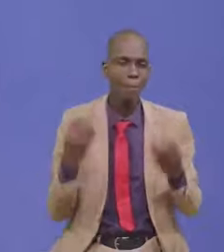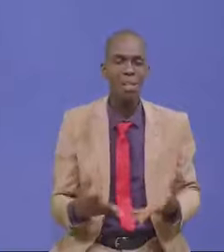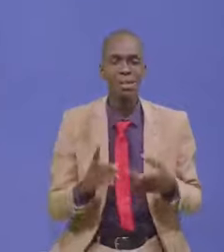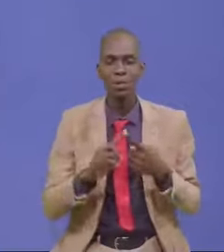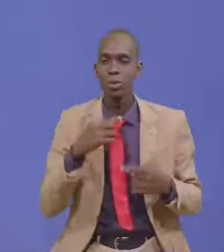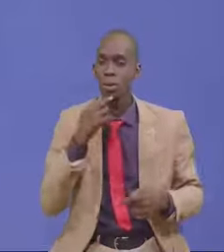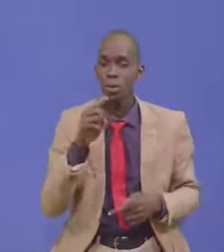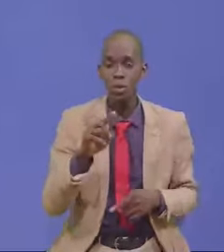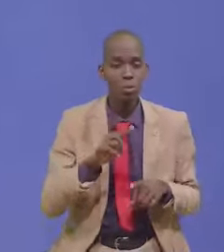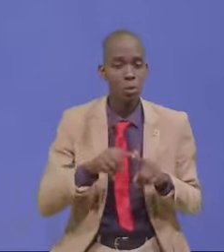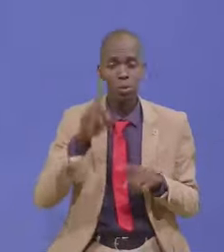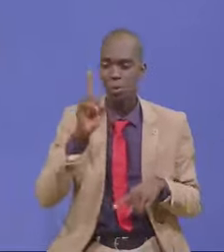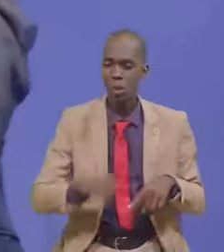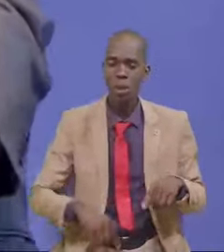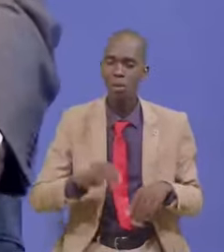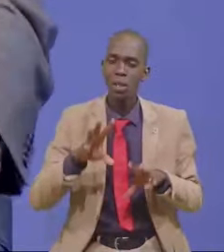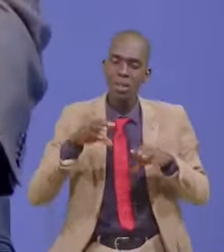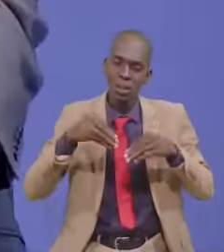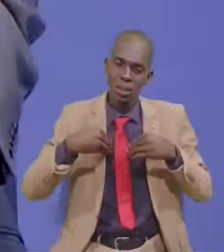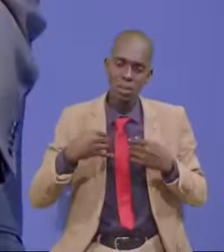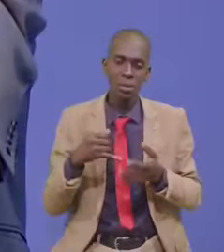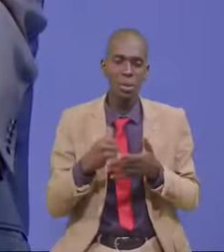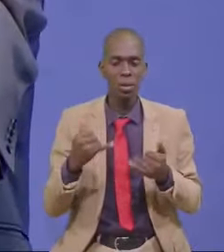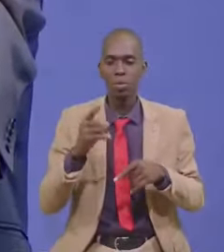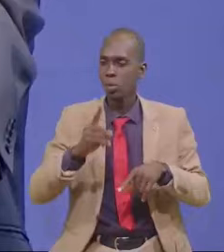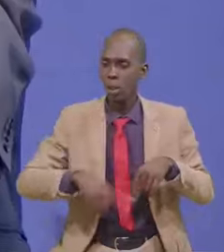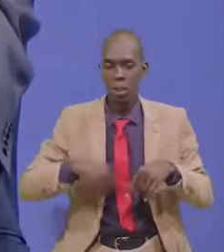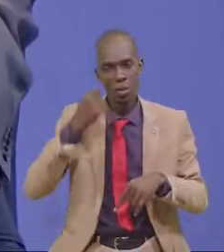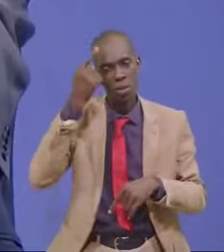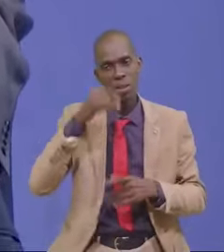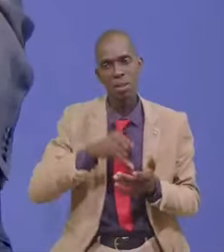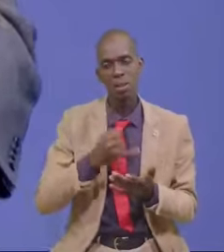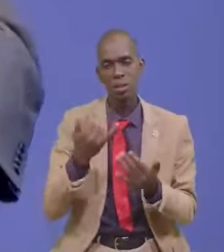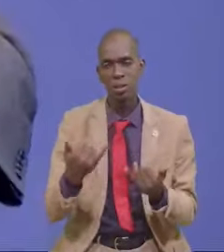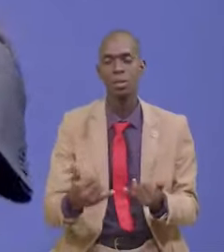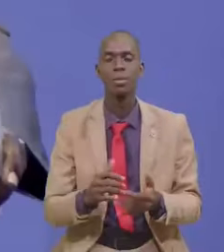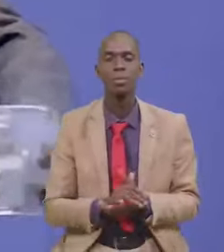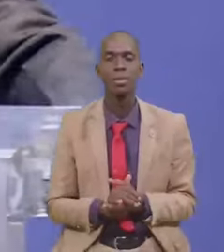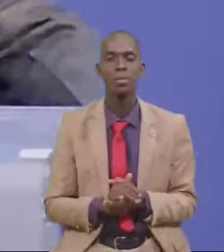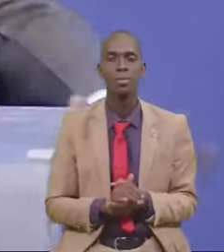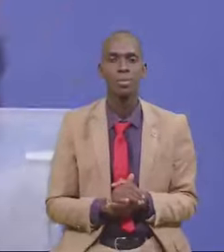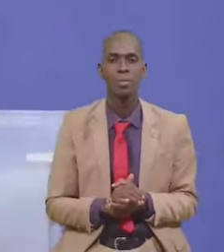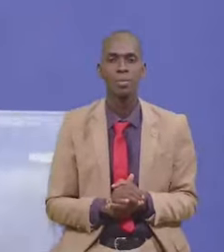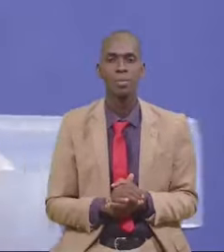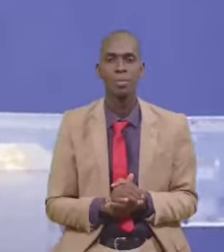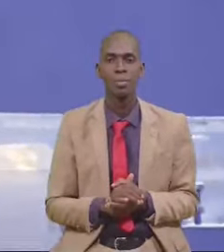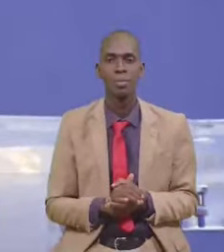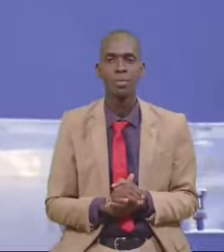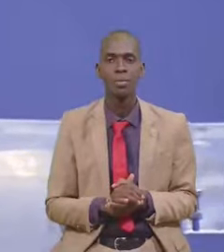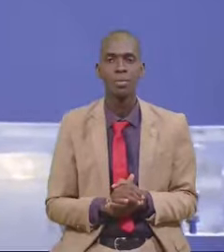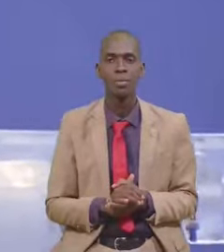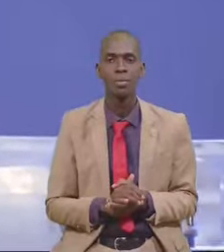Après 3 ans et demi, Jésus leur dit, j'ai encore beaucoup de choses à vous dire, mais vous ne pouvez pas les porter maintenant.